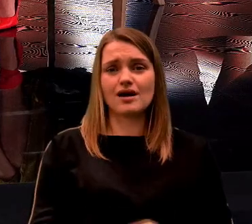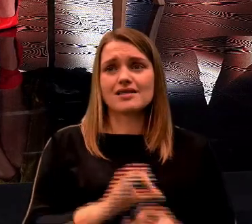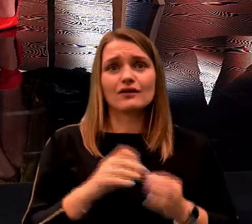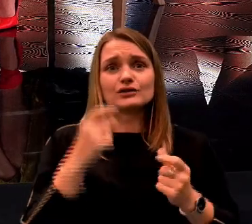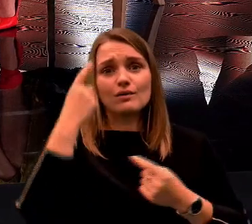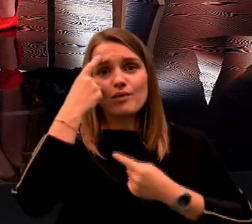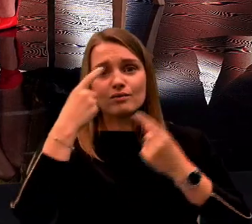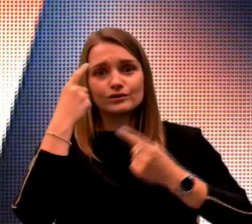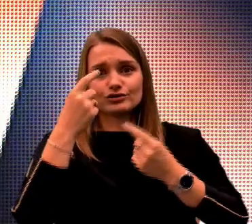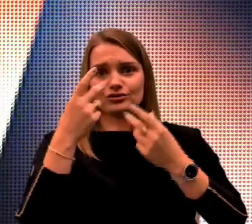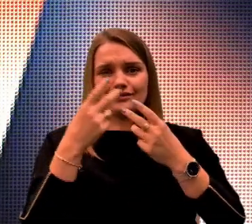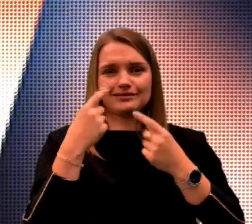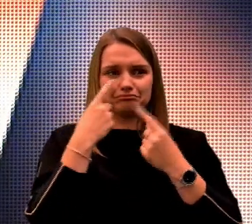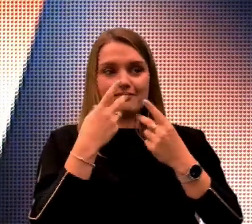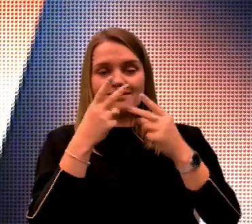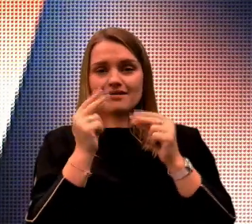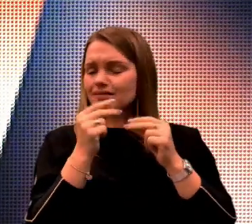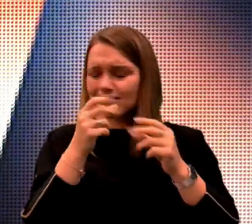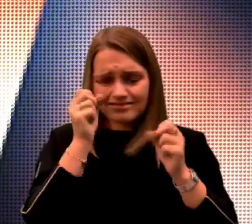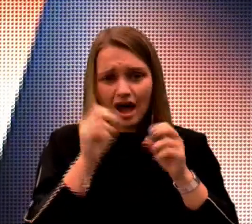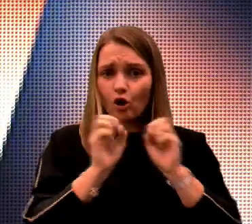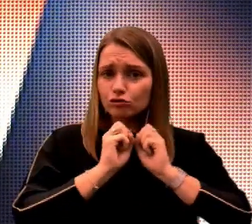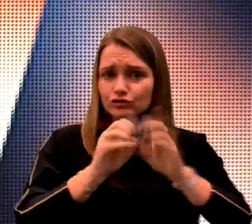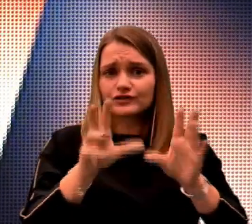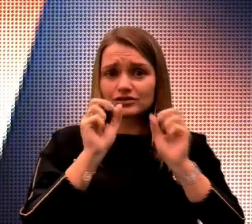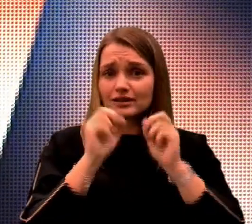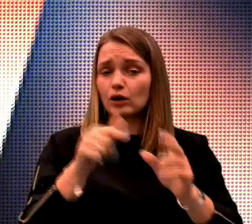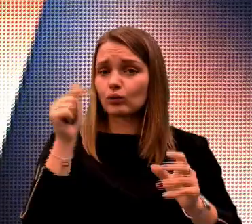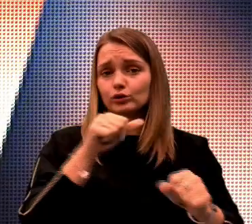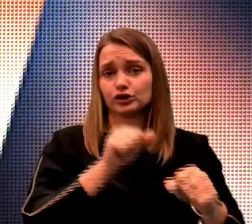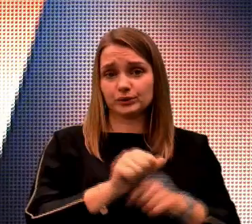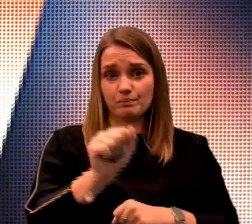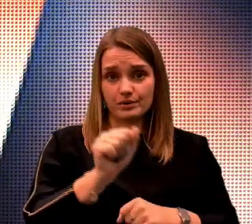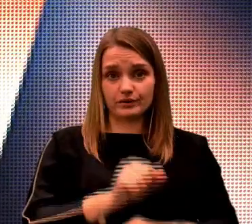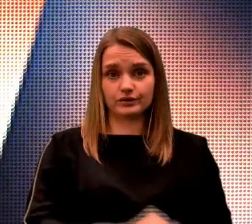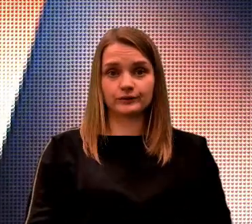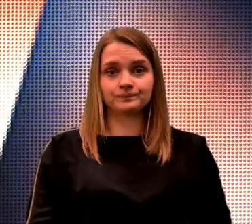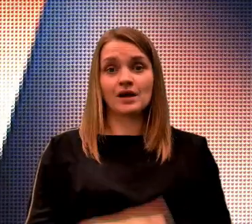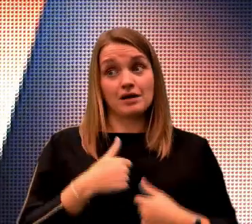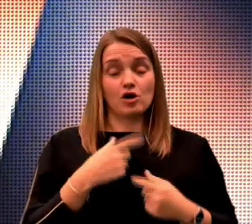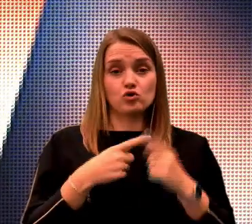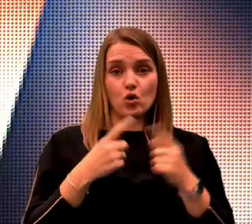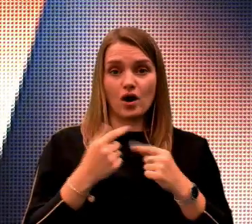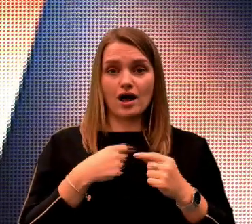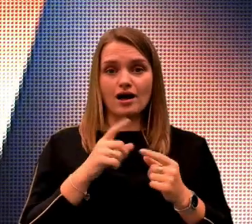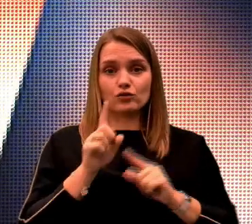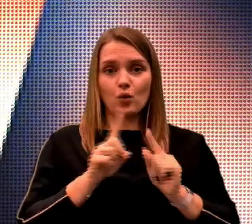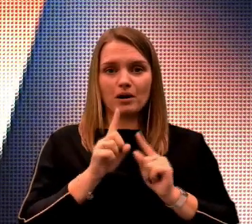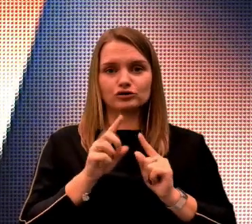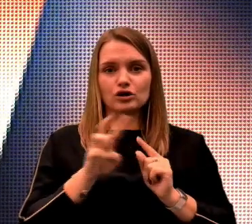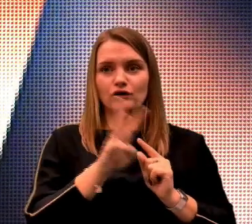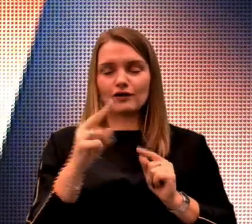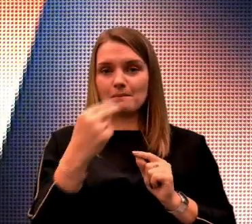jest oczywiste. Oczywista zasada, że tak ma być. Ja może się tłumaczę, bo chcę pokazać, jaka dobra jestem, prawda?